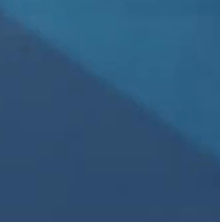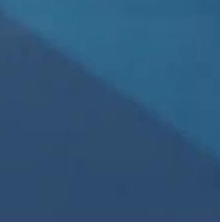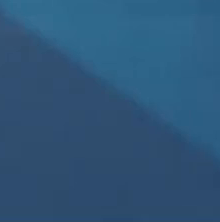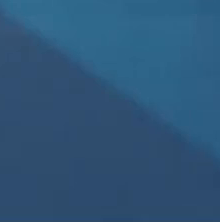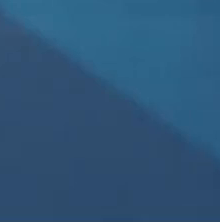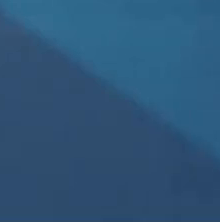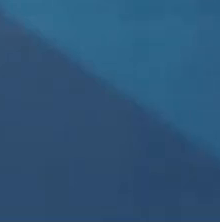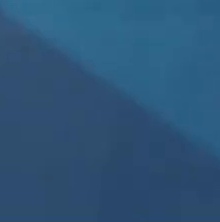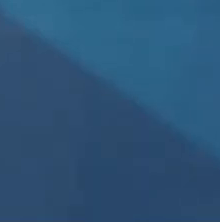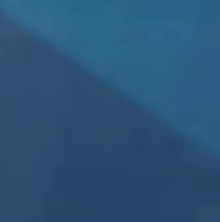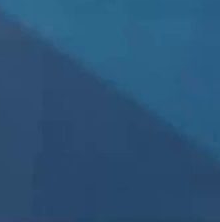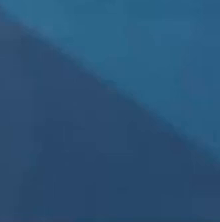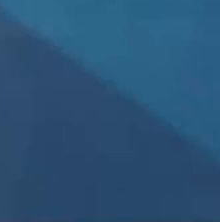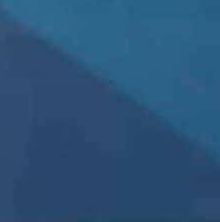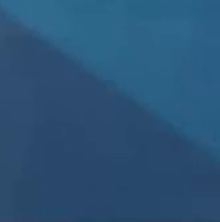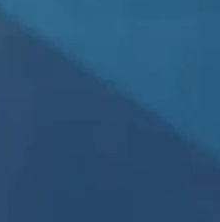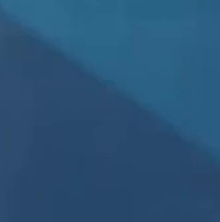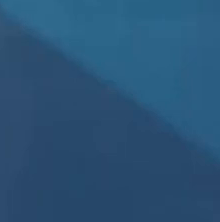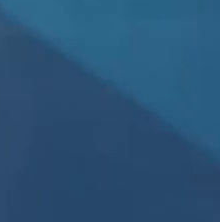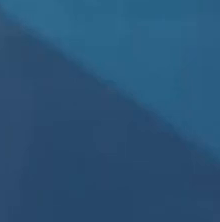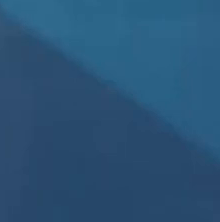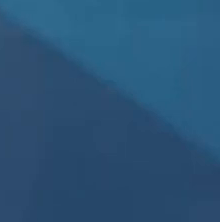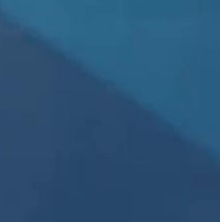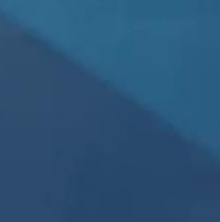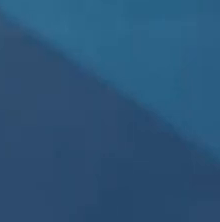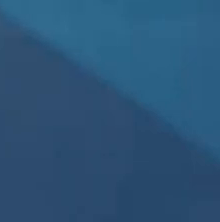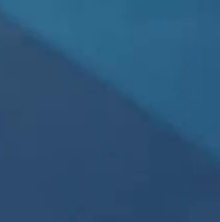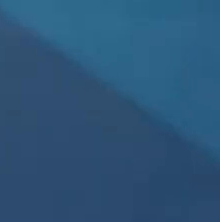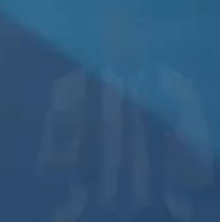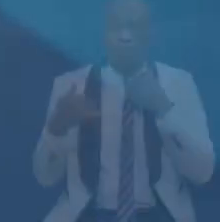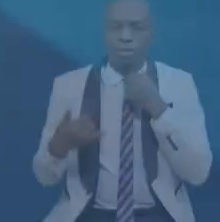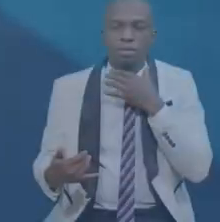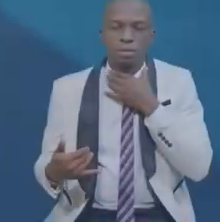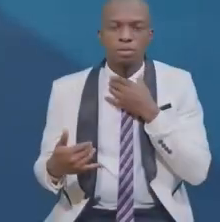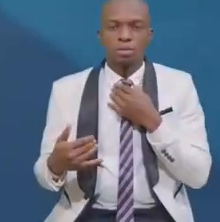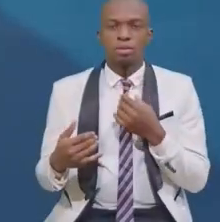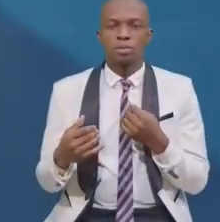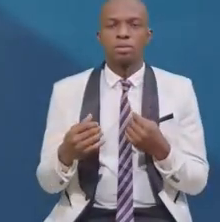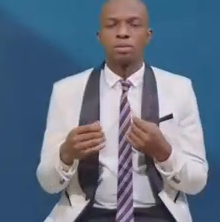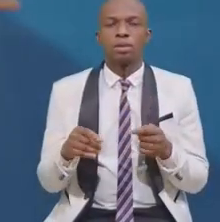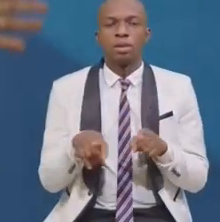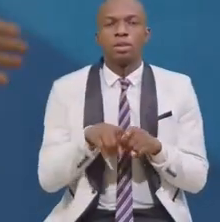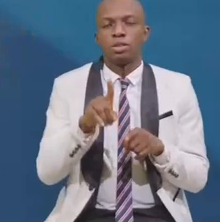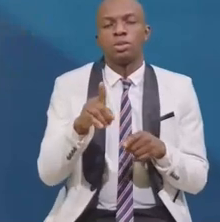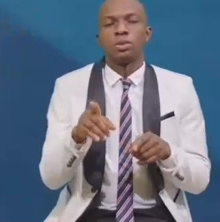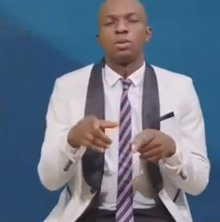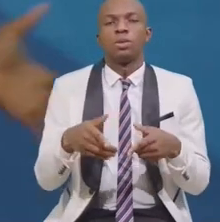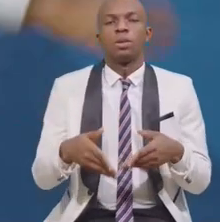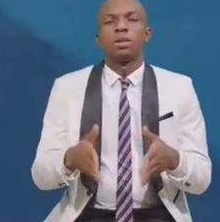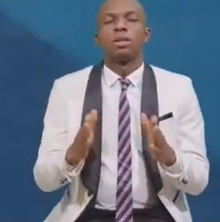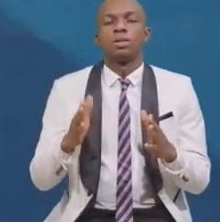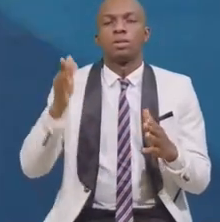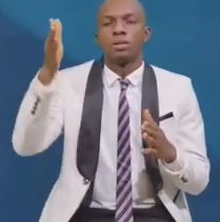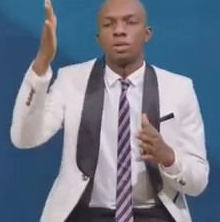l'heure. Un miracle créatif aura lieu maintenant. Quand tu permets à Dieu de te faire passer par